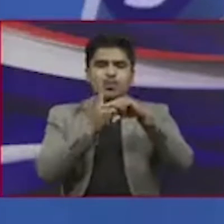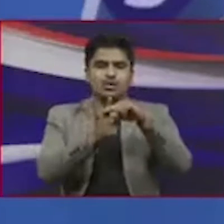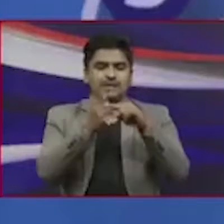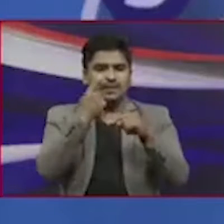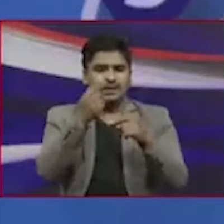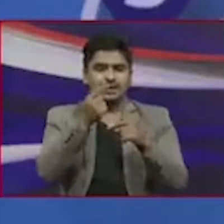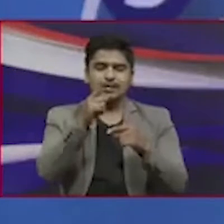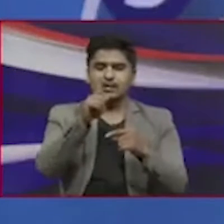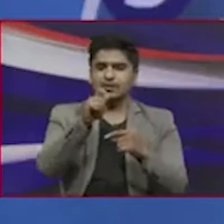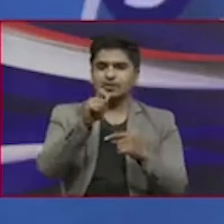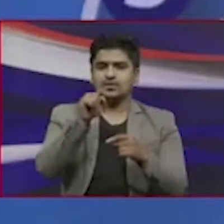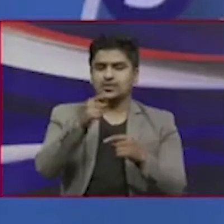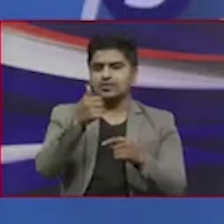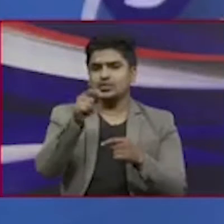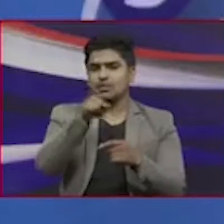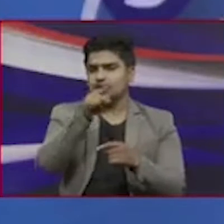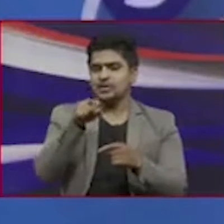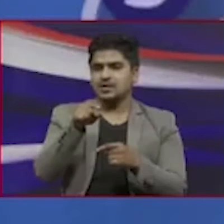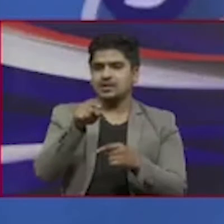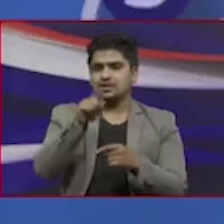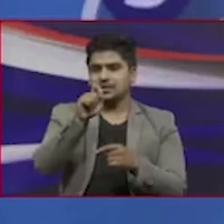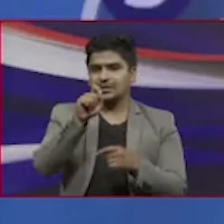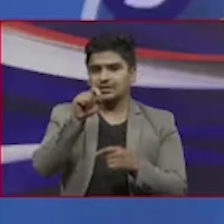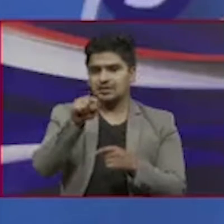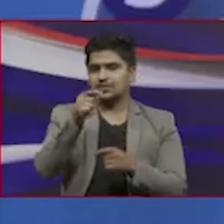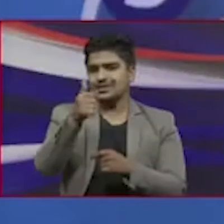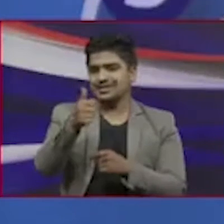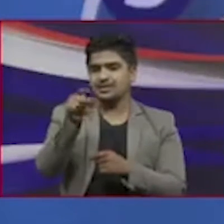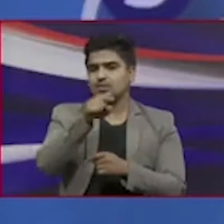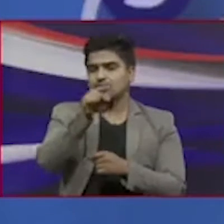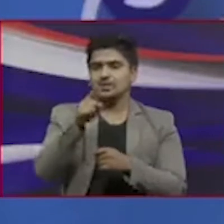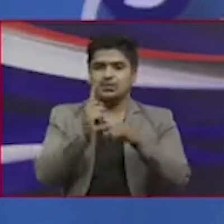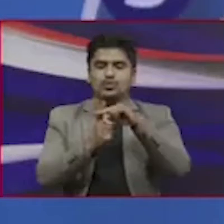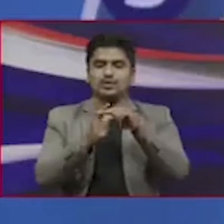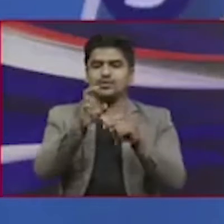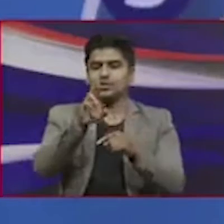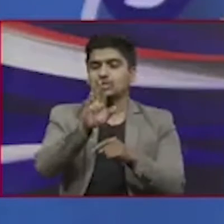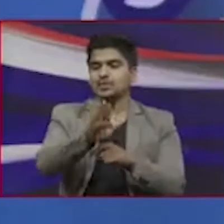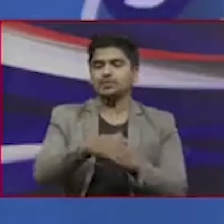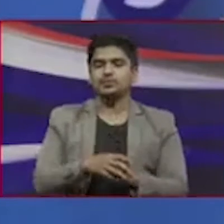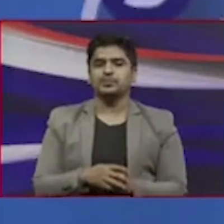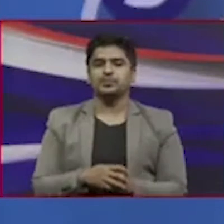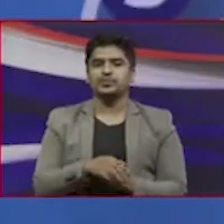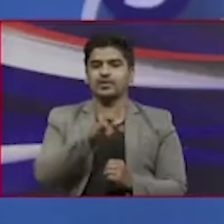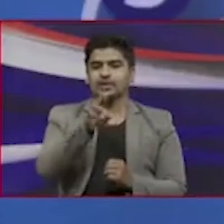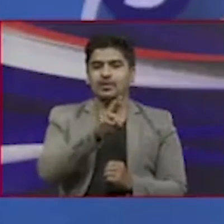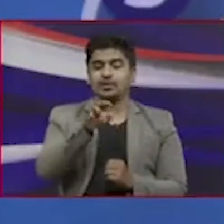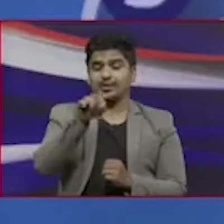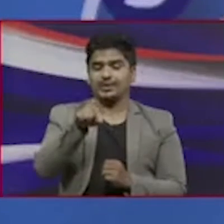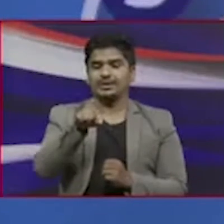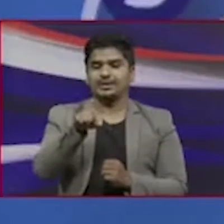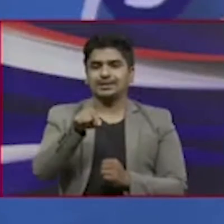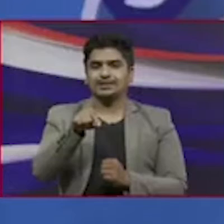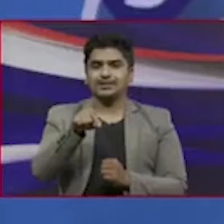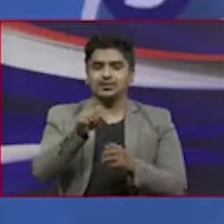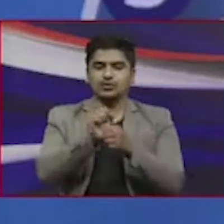दर 10.6% 10.6% पोजिटिभिटी दर रहेको छ। र अहिले हाम्रोमा